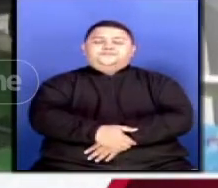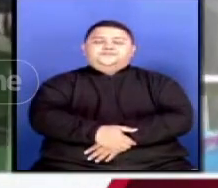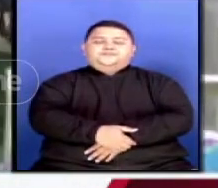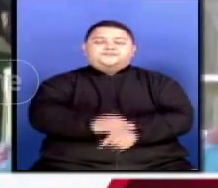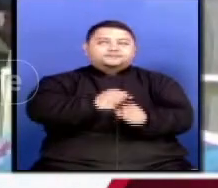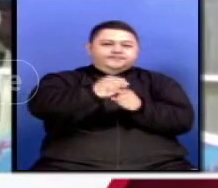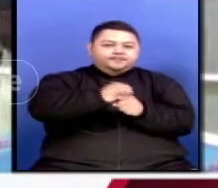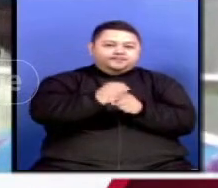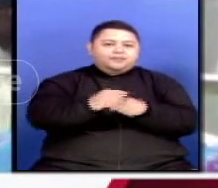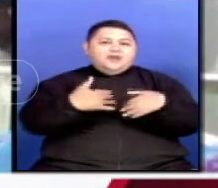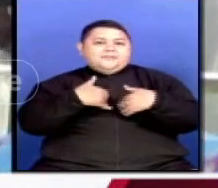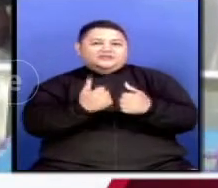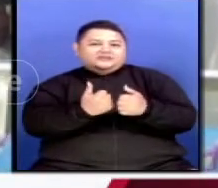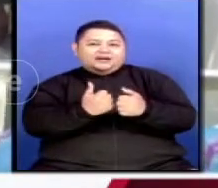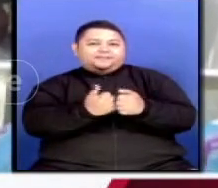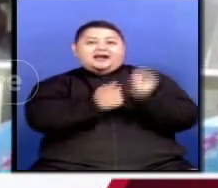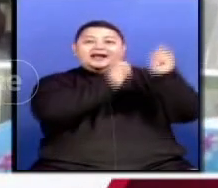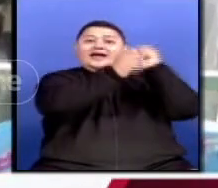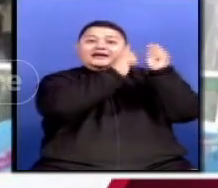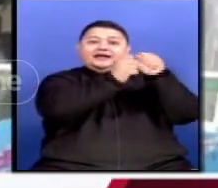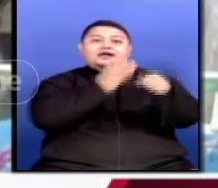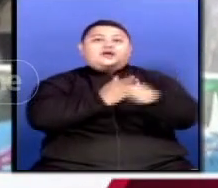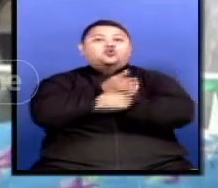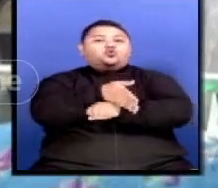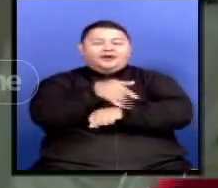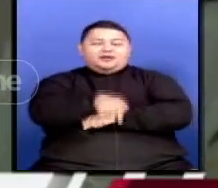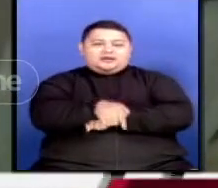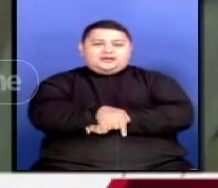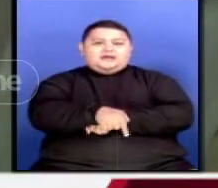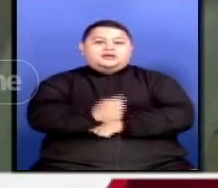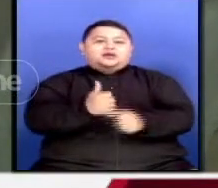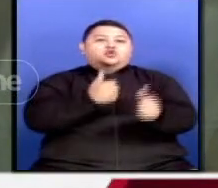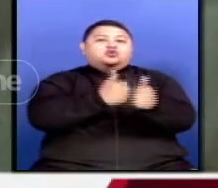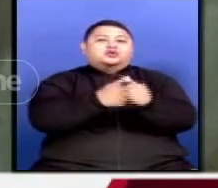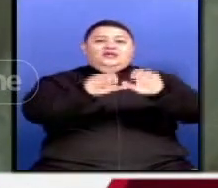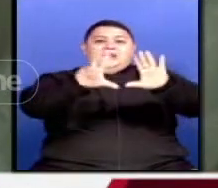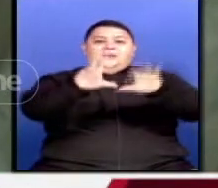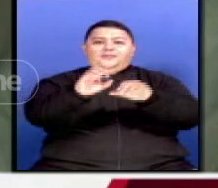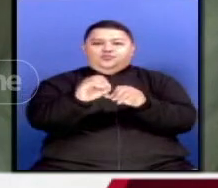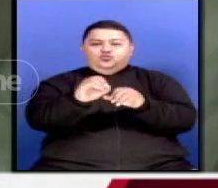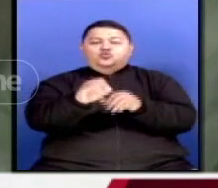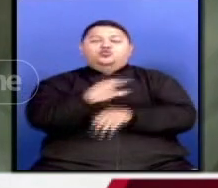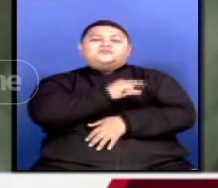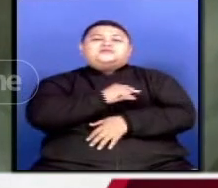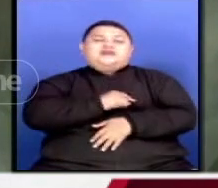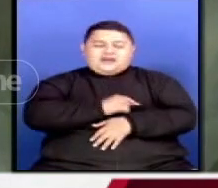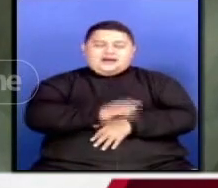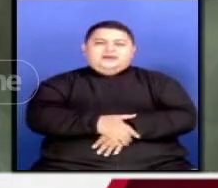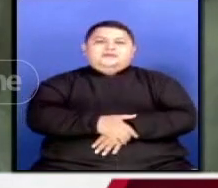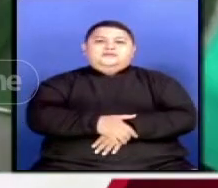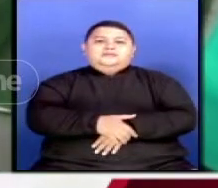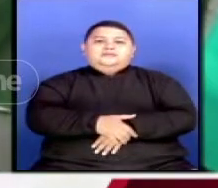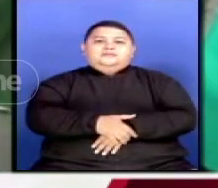Pelatihan dalam rangka persiapan Hari Raya Kurban ini diikuti sedikitnya 80 peserta yang terdiri dari takmir masjid di wilayah Kabupaten